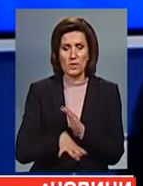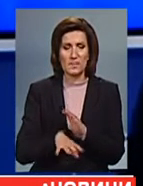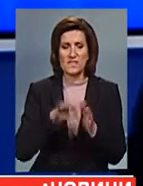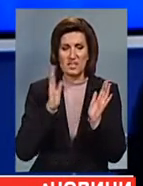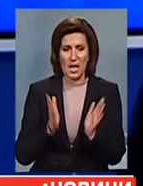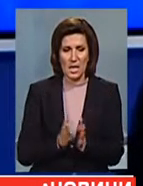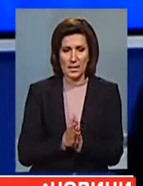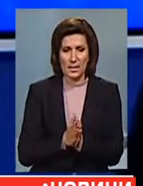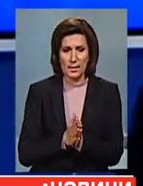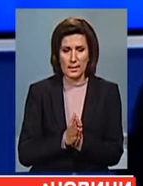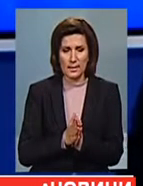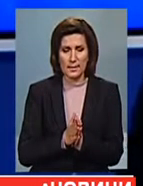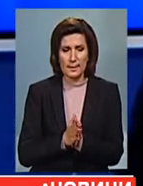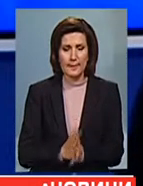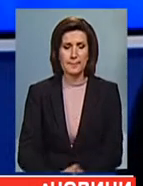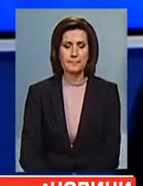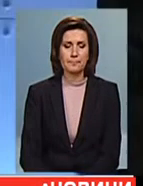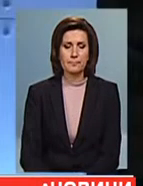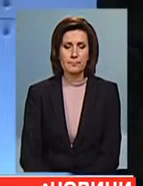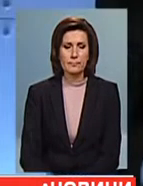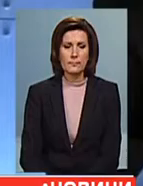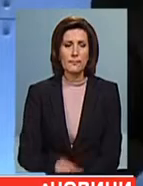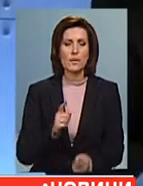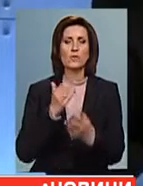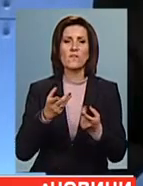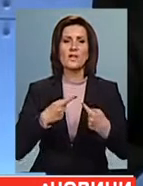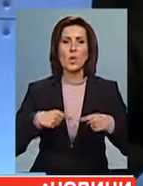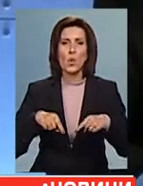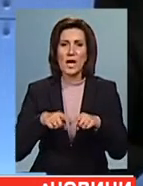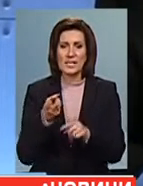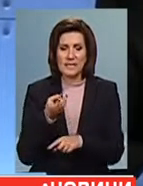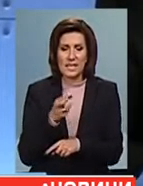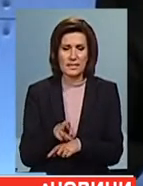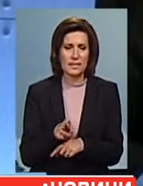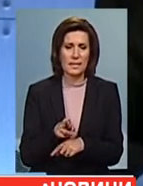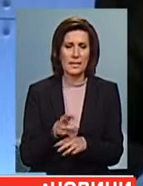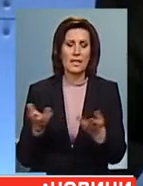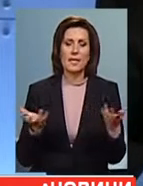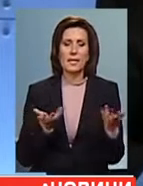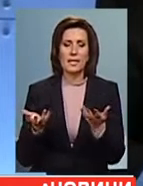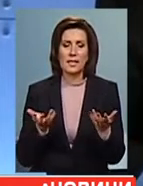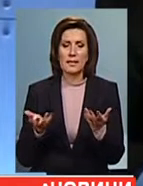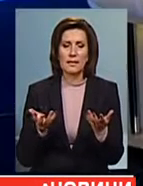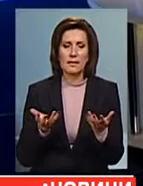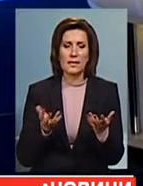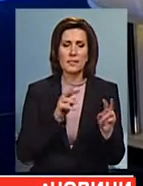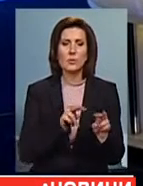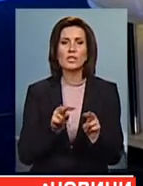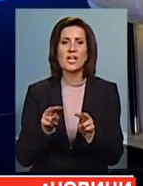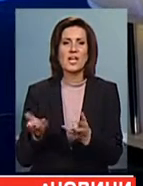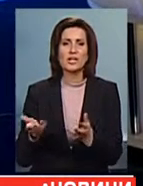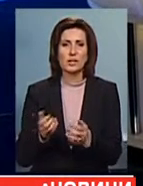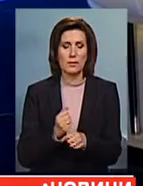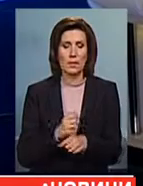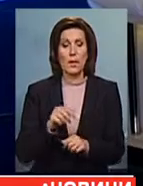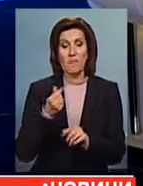взагалі на ітоги голосування. Пане Сергію, що ваша організація, які спостереження?